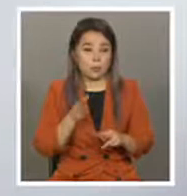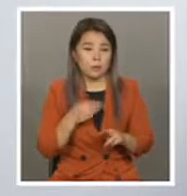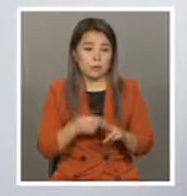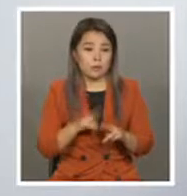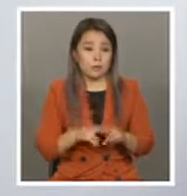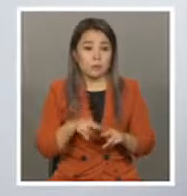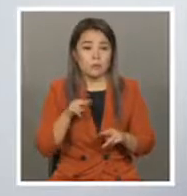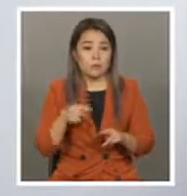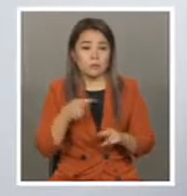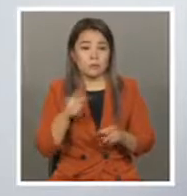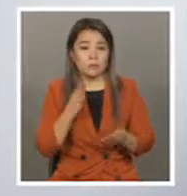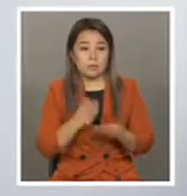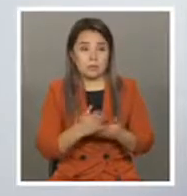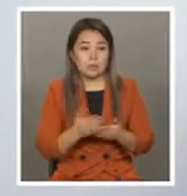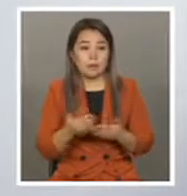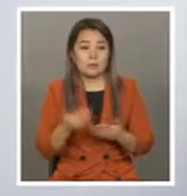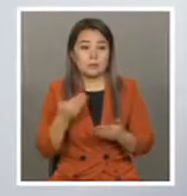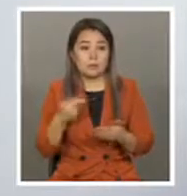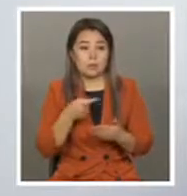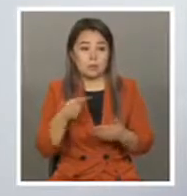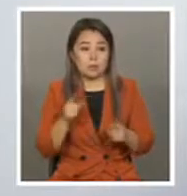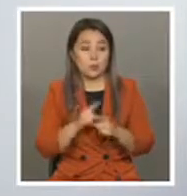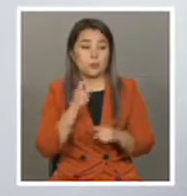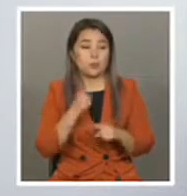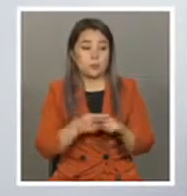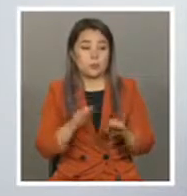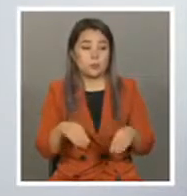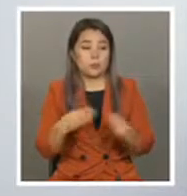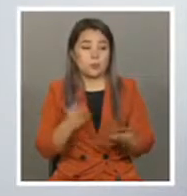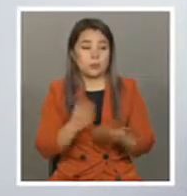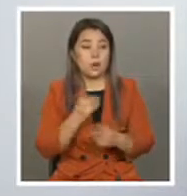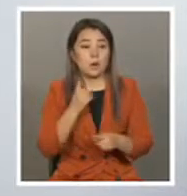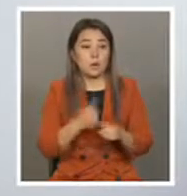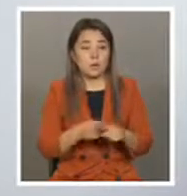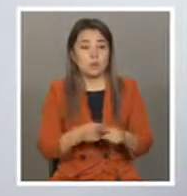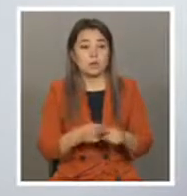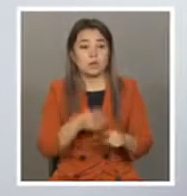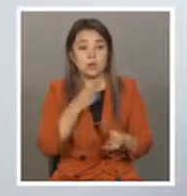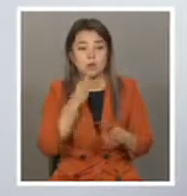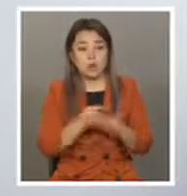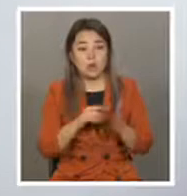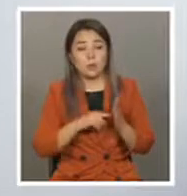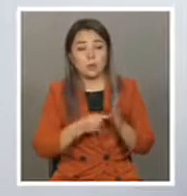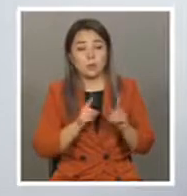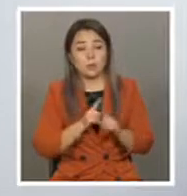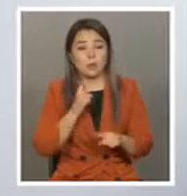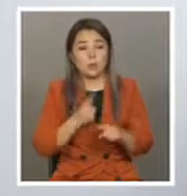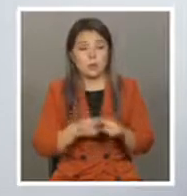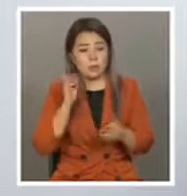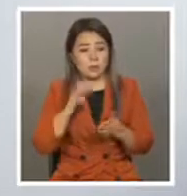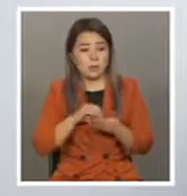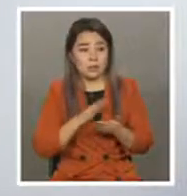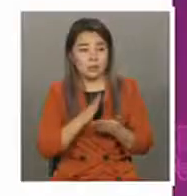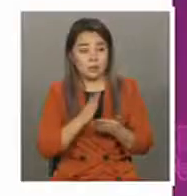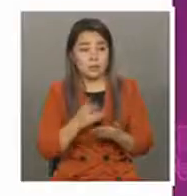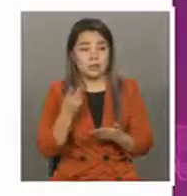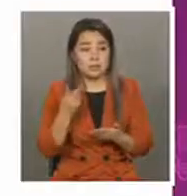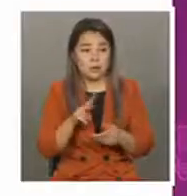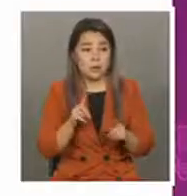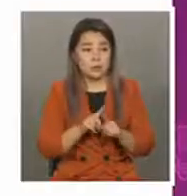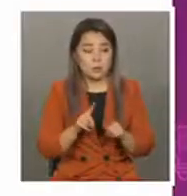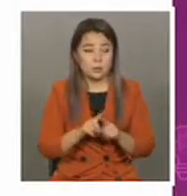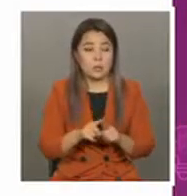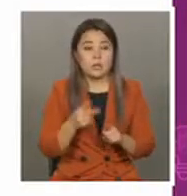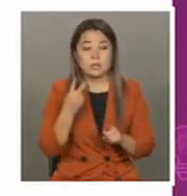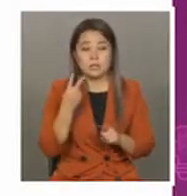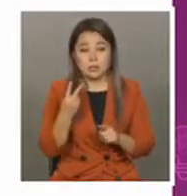теріс сан болса, мына алдындағы минуспен бірге плюс те береді, яғни қосындысы оң сан, көбейтіндісі де оң сан. Ой болса, бұл екі түбірдің екеуі